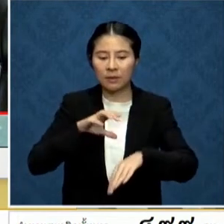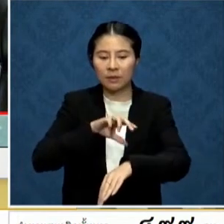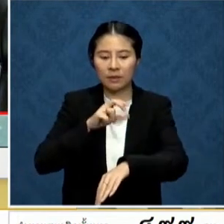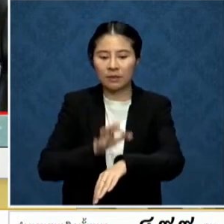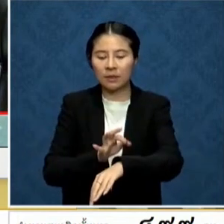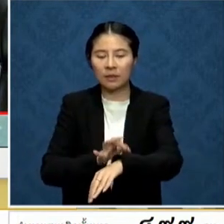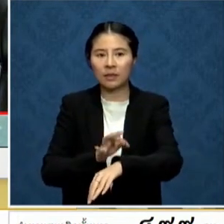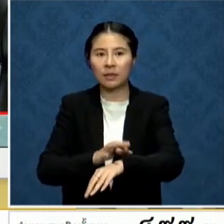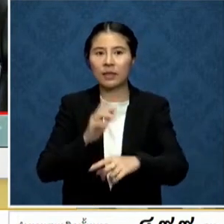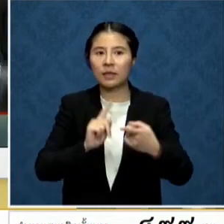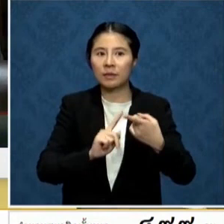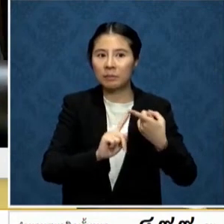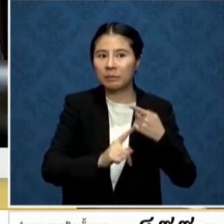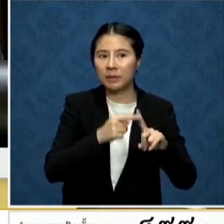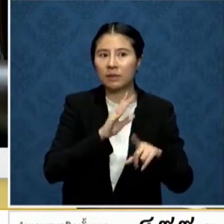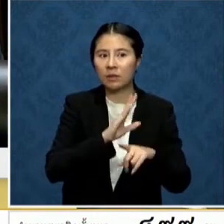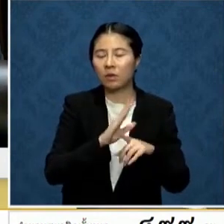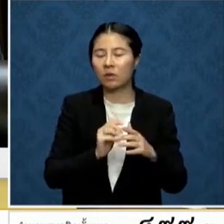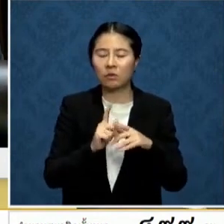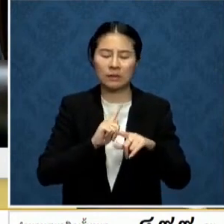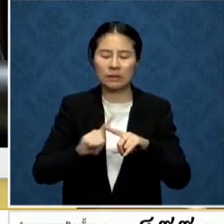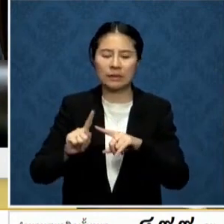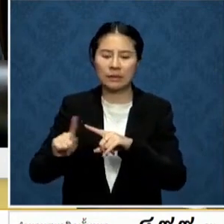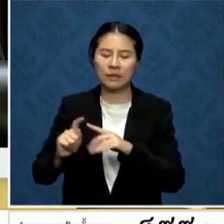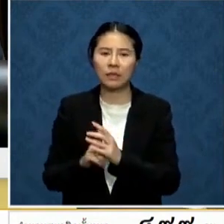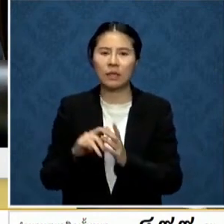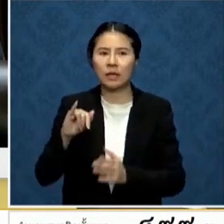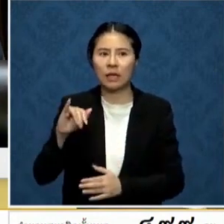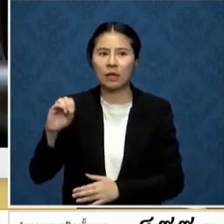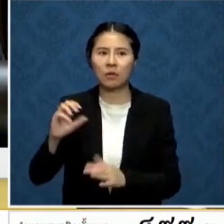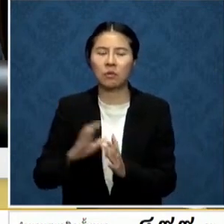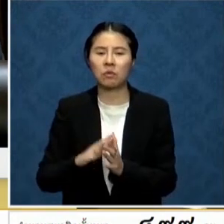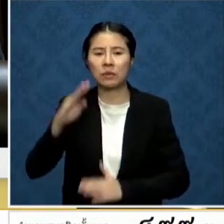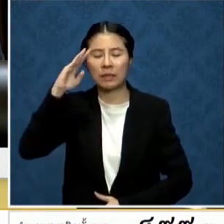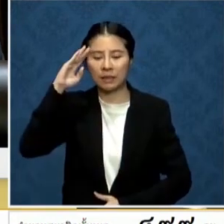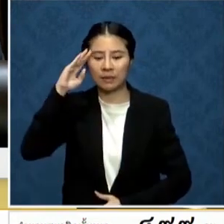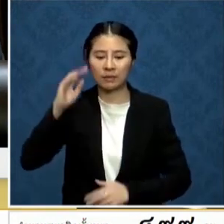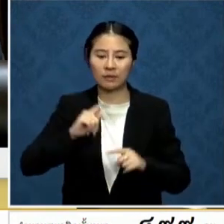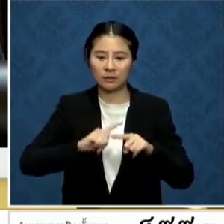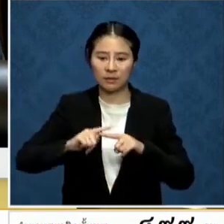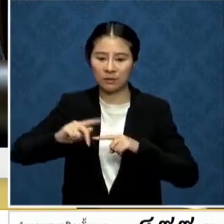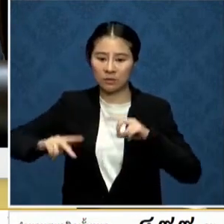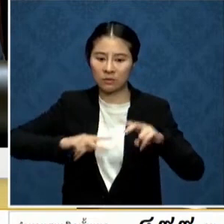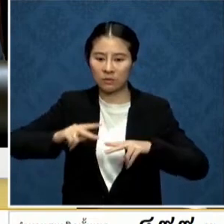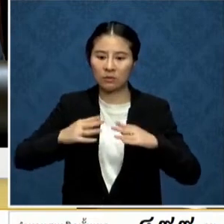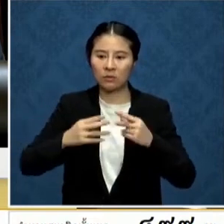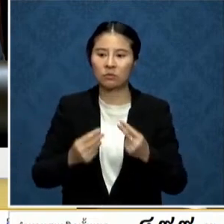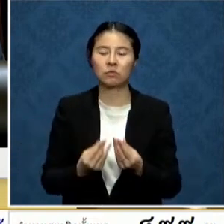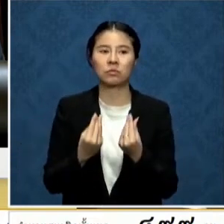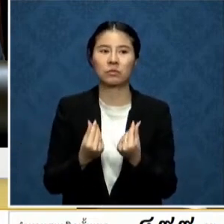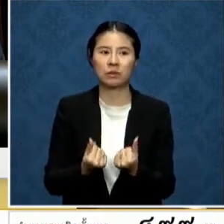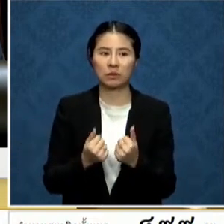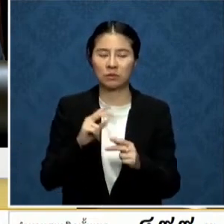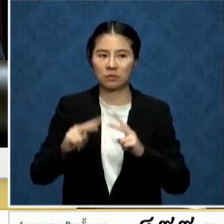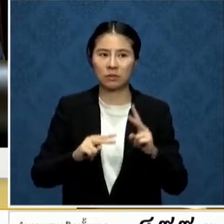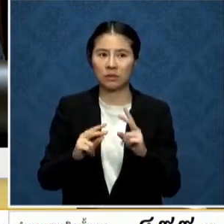แหวนแม่นาฬิกาเพื่อนนะครับและเรื่องไอกองทัพต่างๆมีการตรวจสอบอย่างชำแหละเอ่ออย่างมากใน